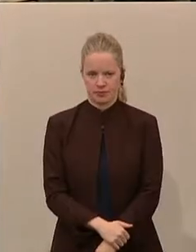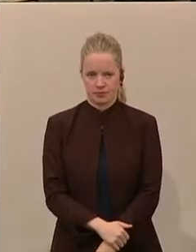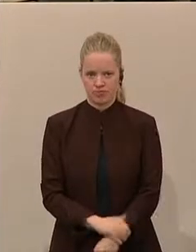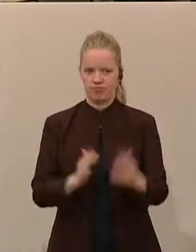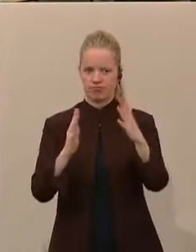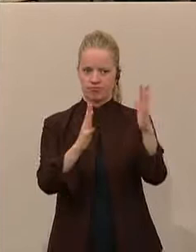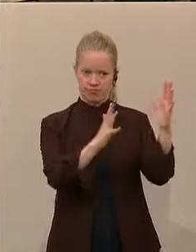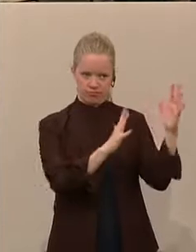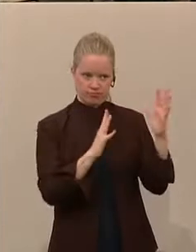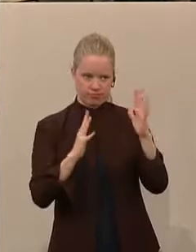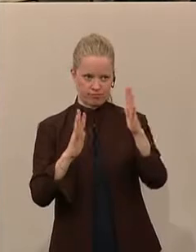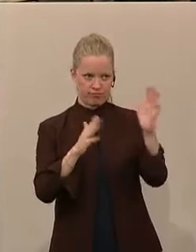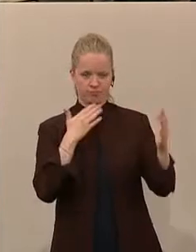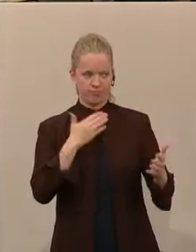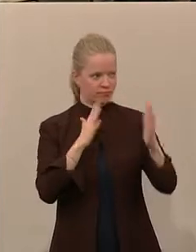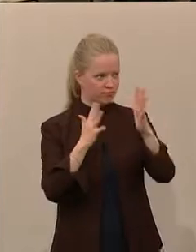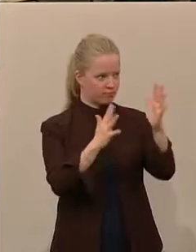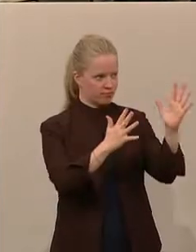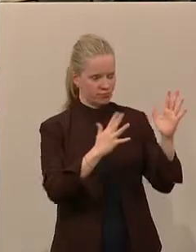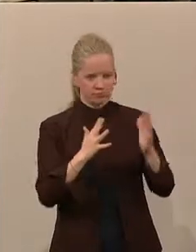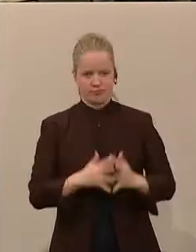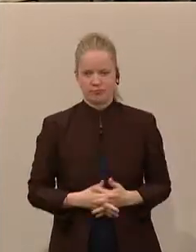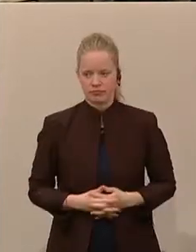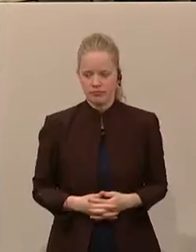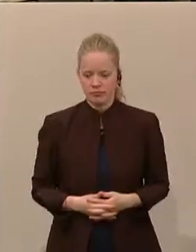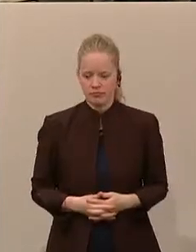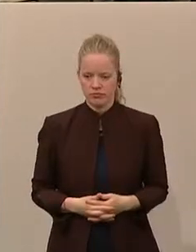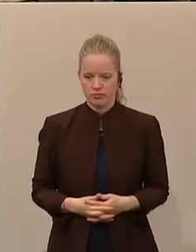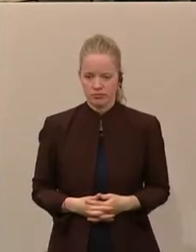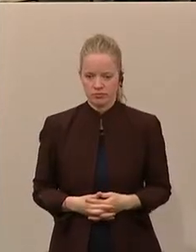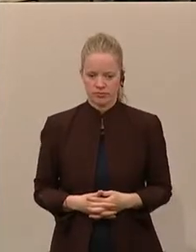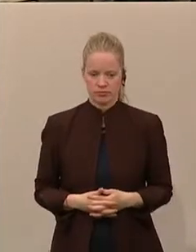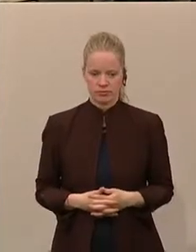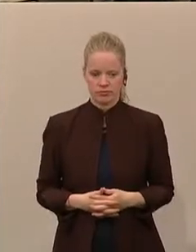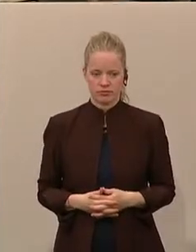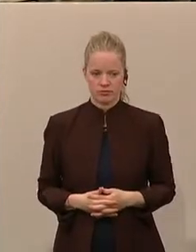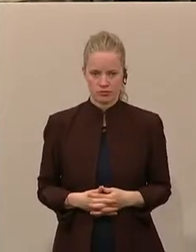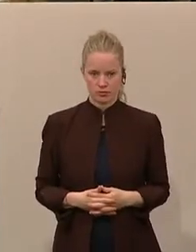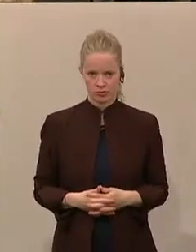Konrad Anthony von der SPÖ fühlt sich mit dem Sicherheitspaket ans Blockwartsystem des Dritten Reichs erinnert.